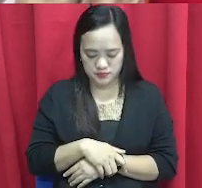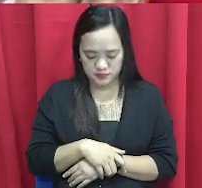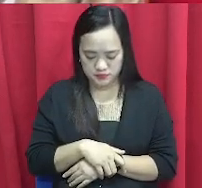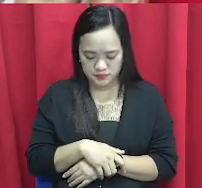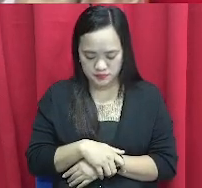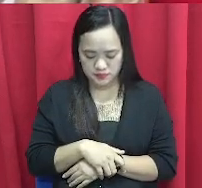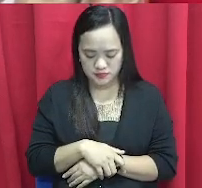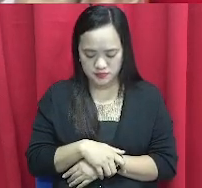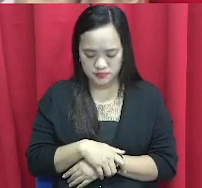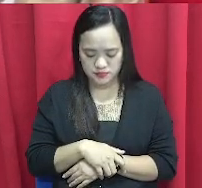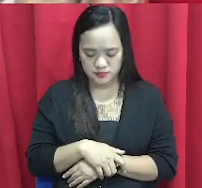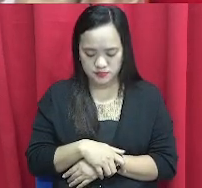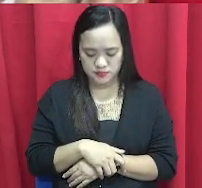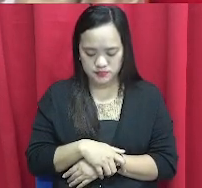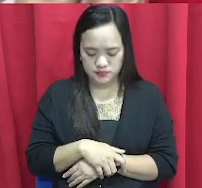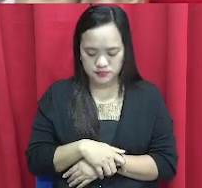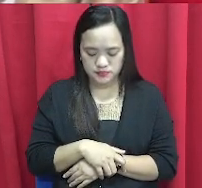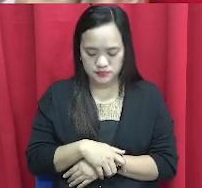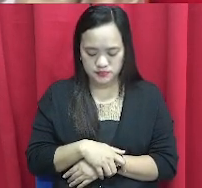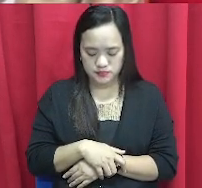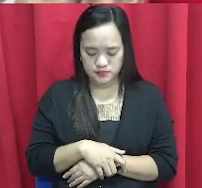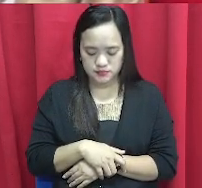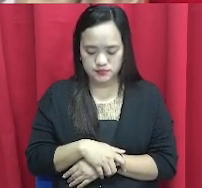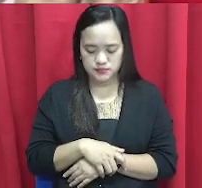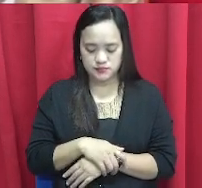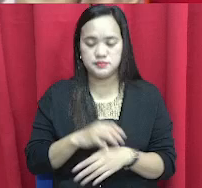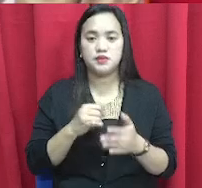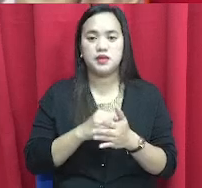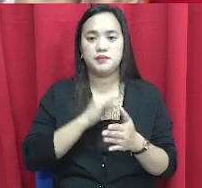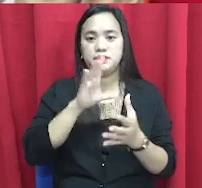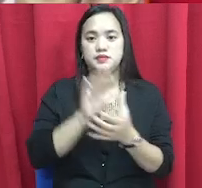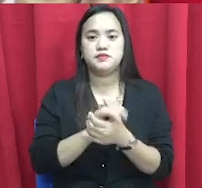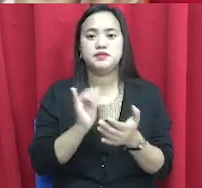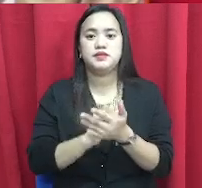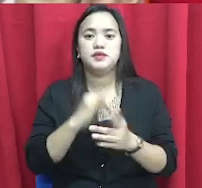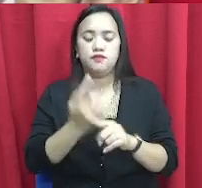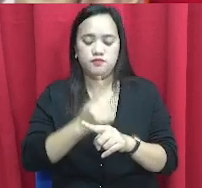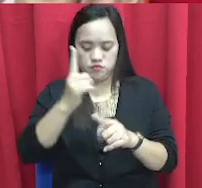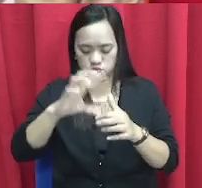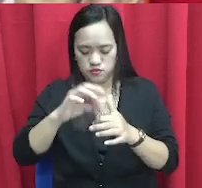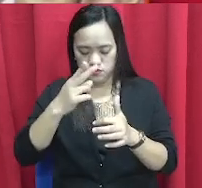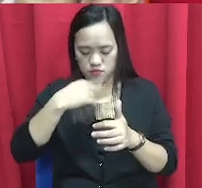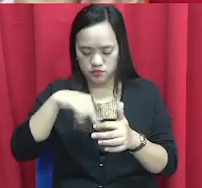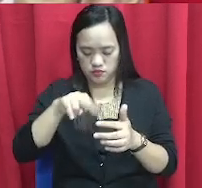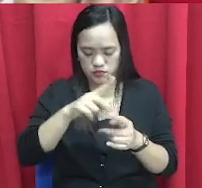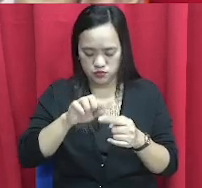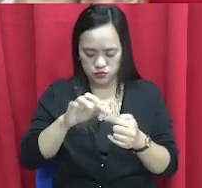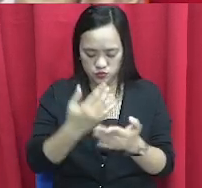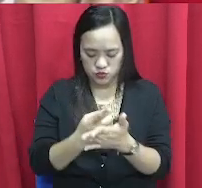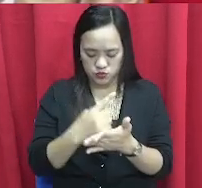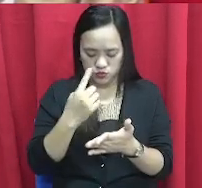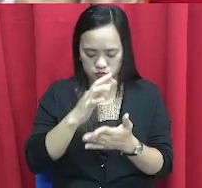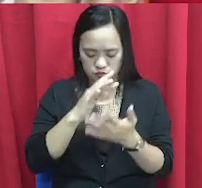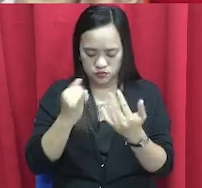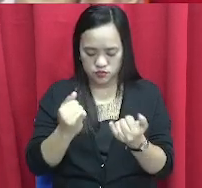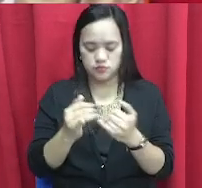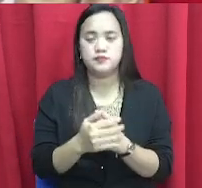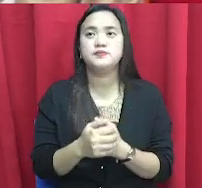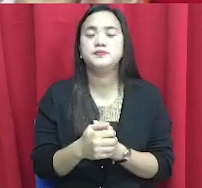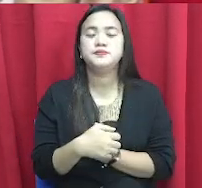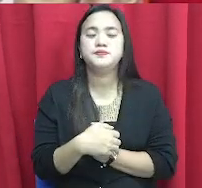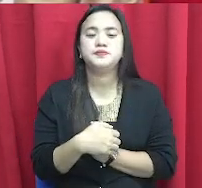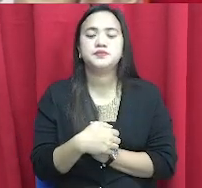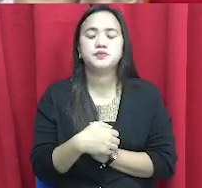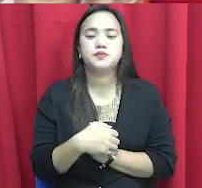pong ito at ako'y naniniwala na ang bawat isa po sa atin lalong-lalo na po sa mga kapwa ko katayan mga kapatid